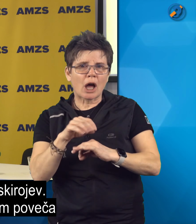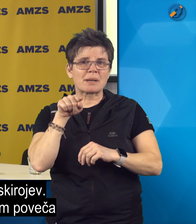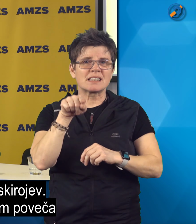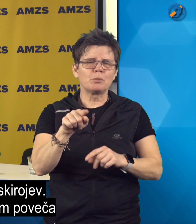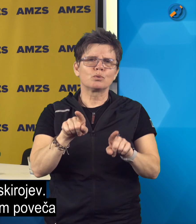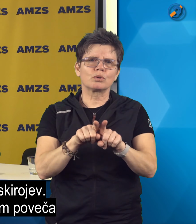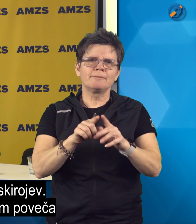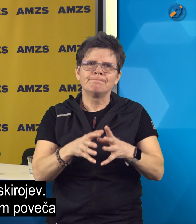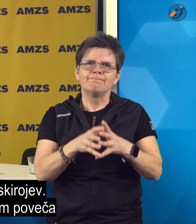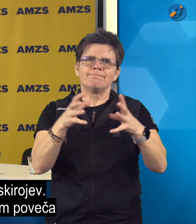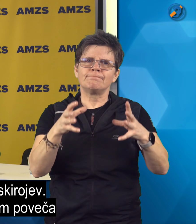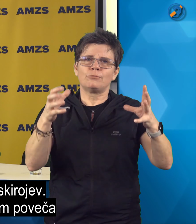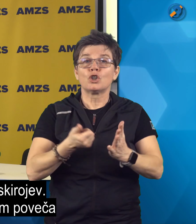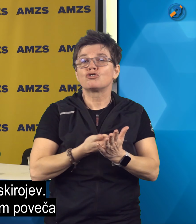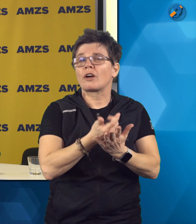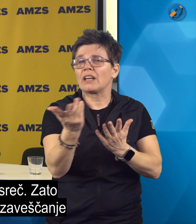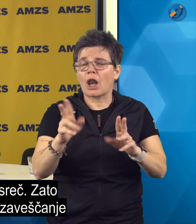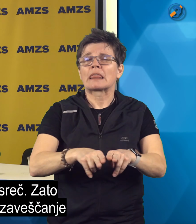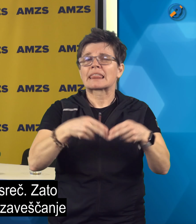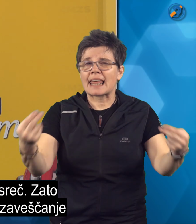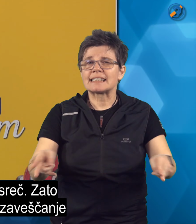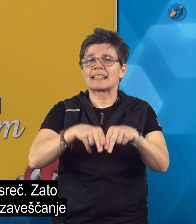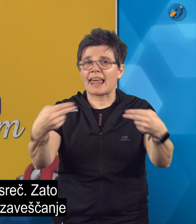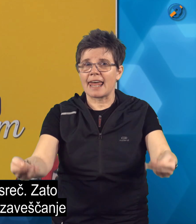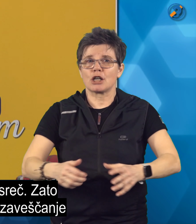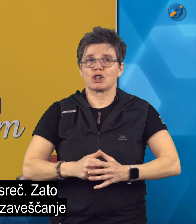Žal pa se s tem poveča tudi število nesreč.